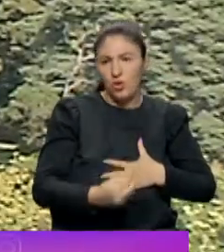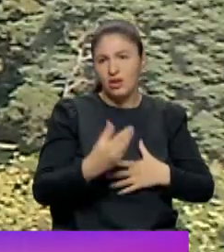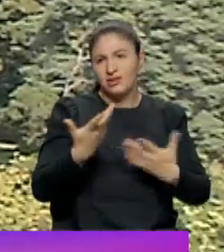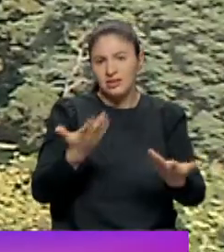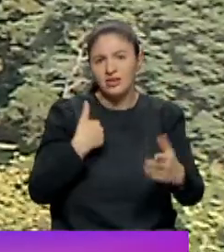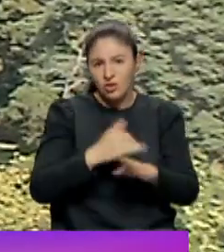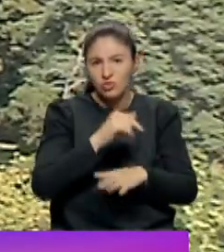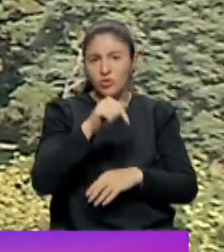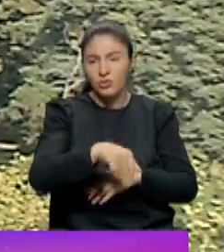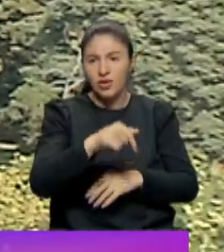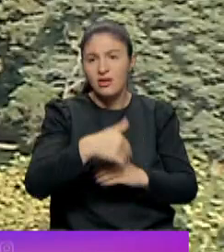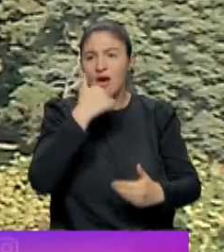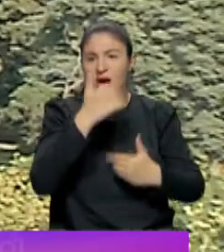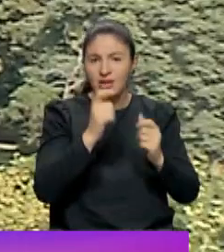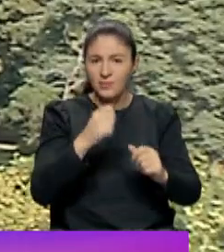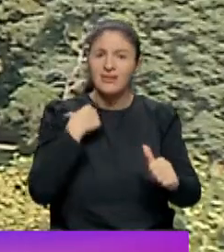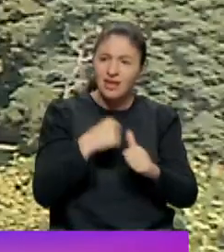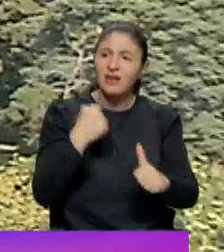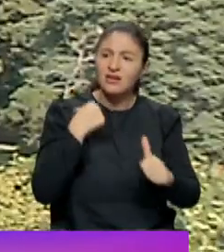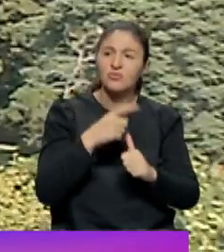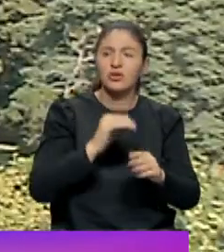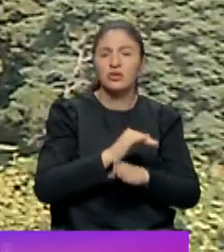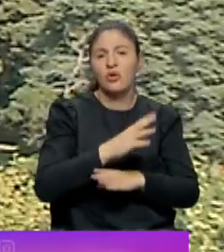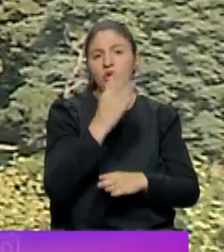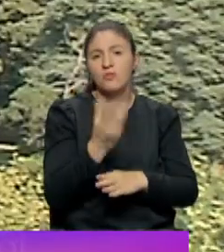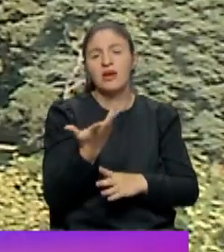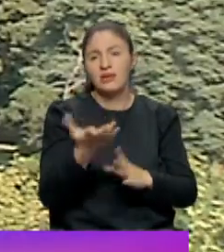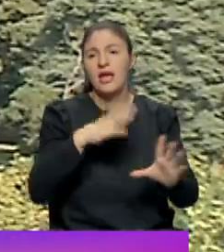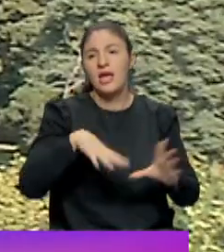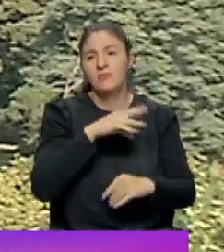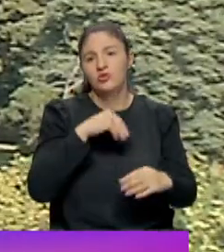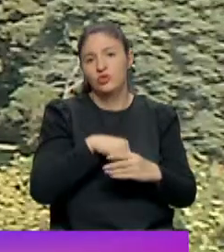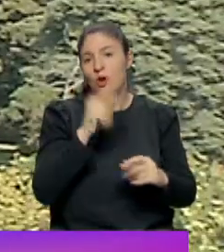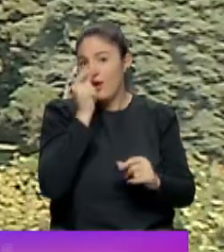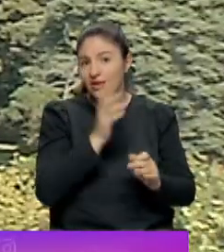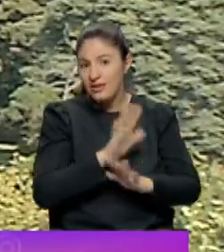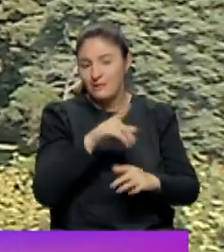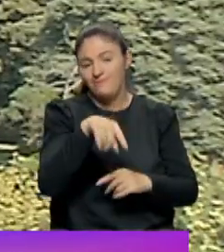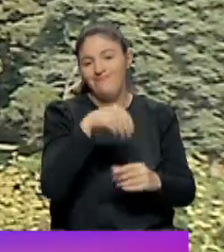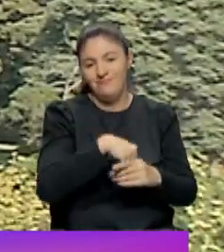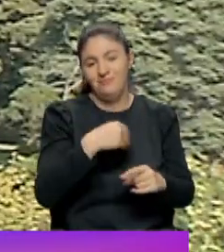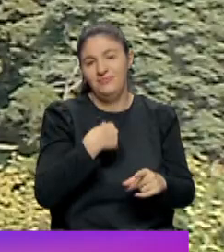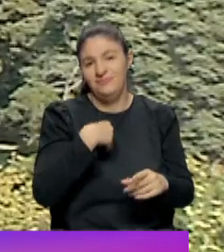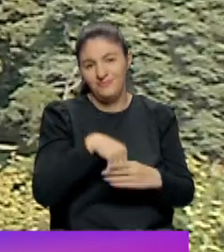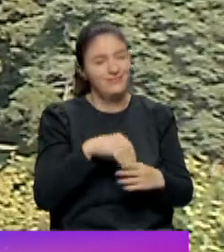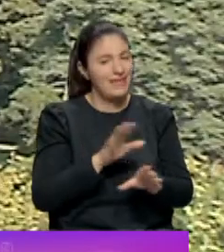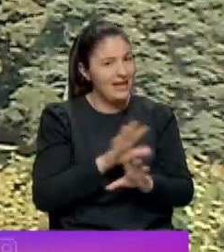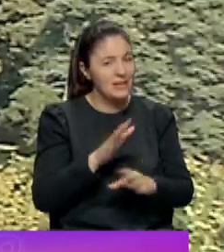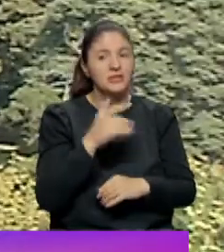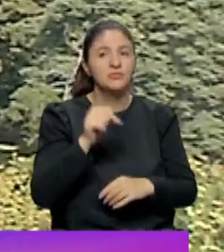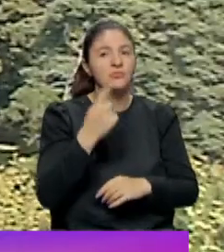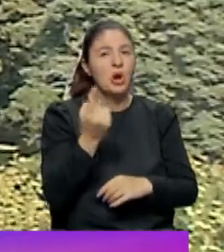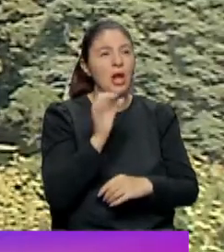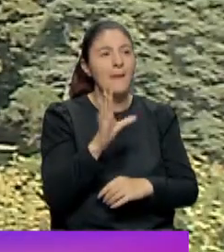kıran zaten yaşıyoruz Bir de burada anlatmak tekrar tekrar bunu yaşıyor olmakta hepiniz için kolay değil neresinde Bizim için de kolay değil